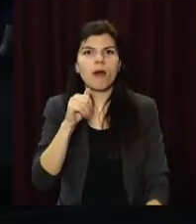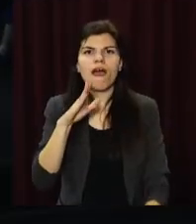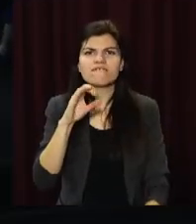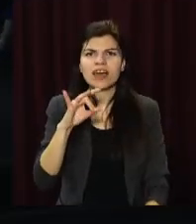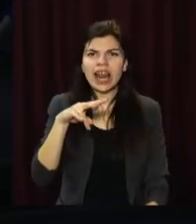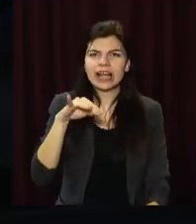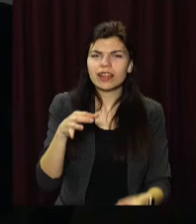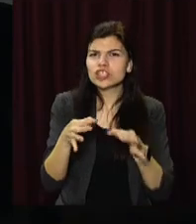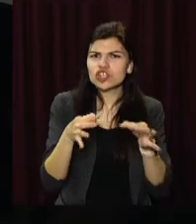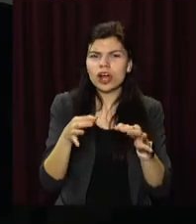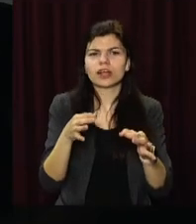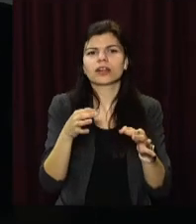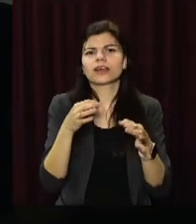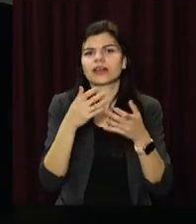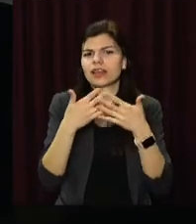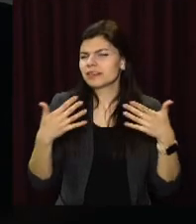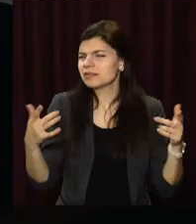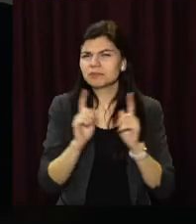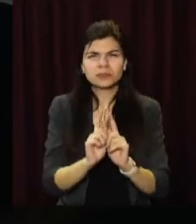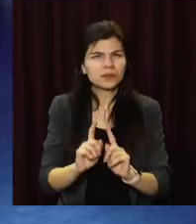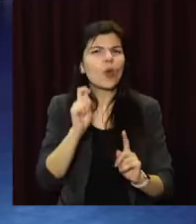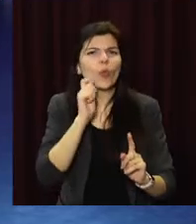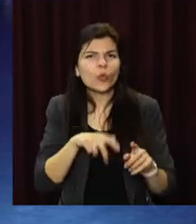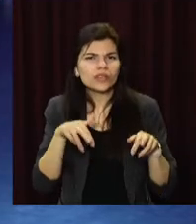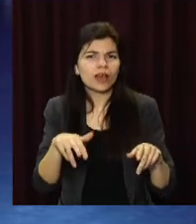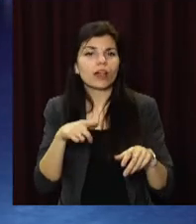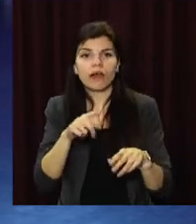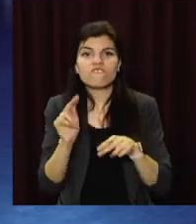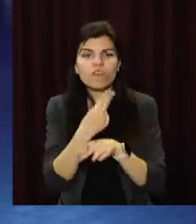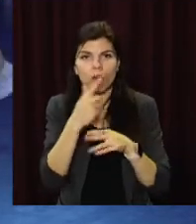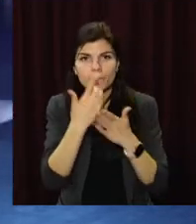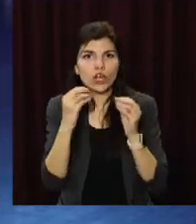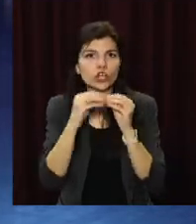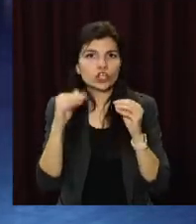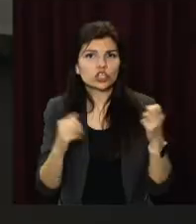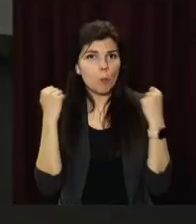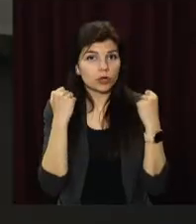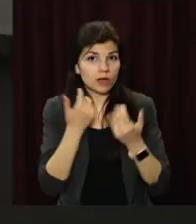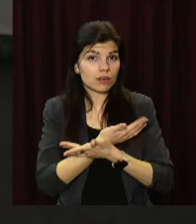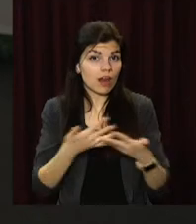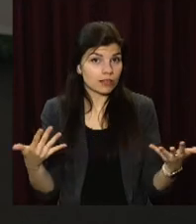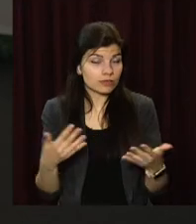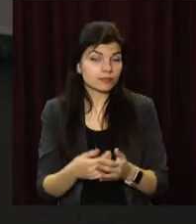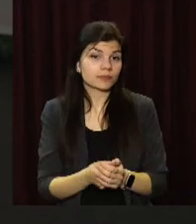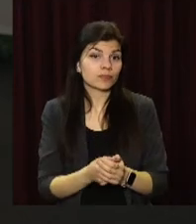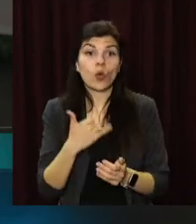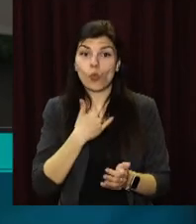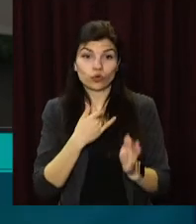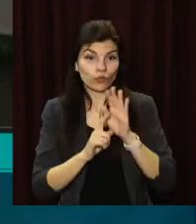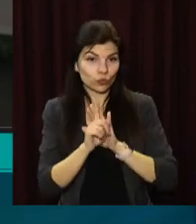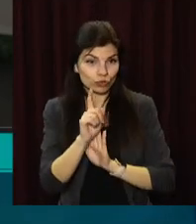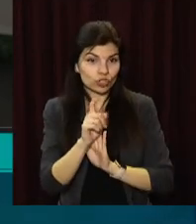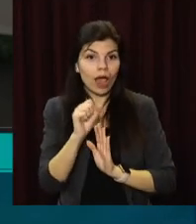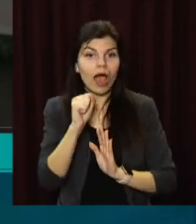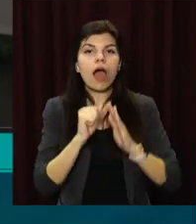шашок та черлідінгу. За понад півстоліття тут виховали майже 10 тисяч спортсменів. У нас починав познавати ази,